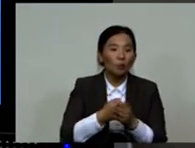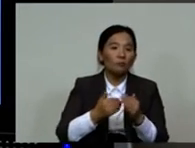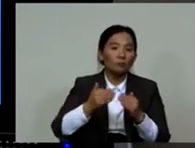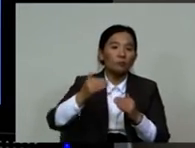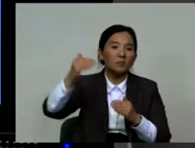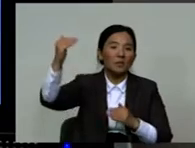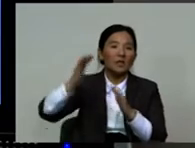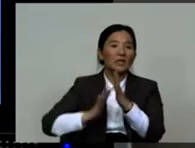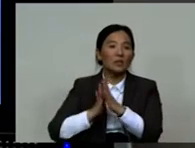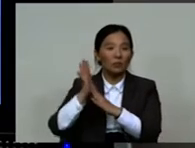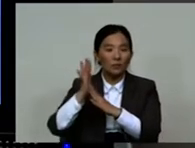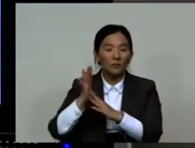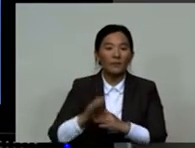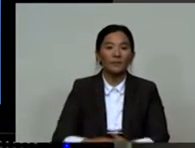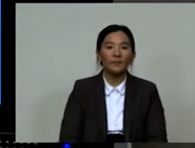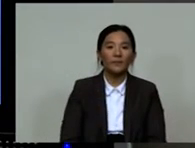растет.